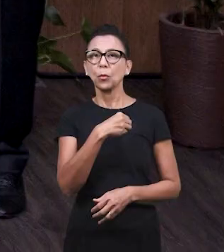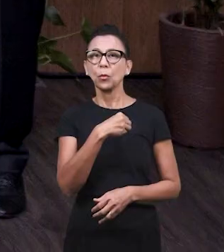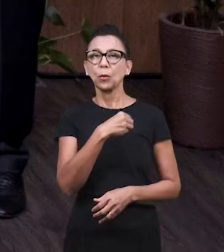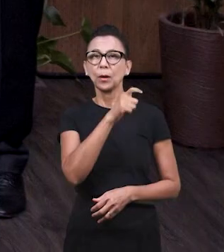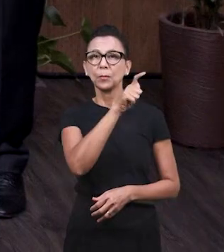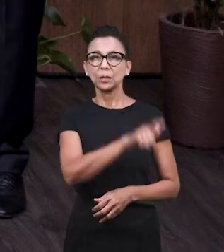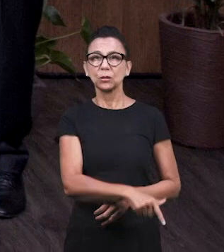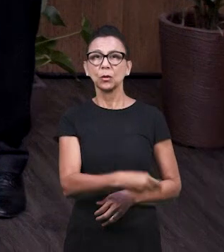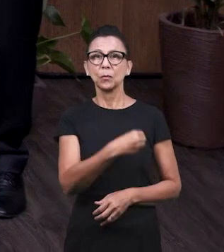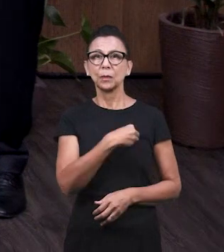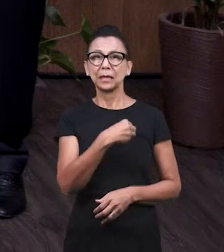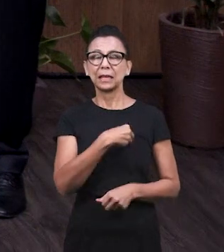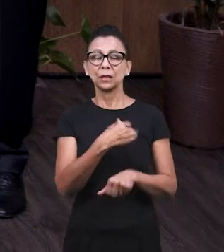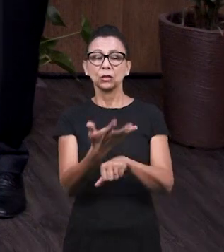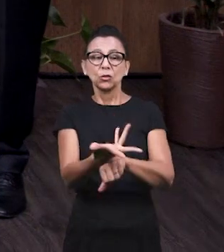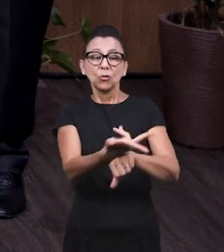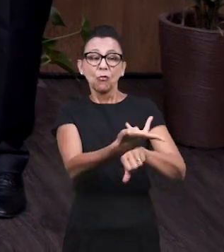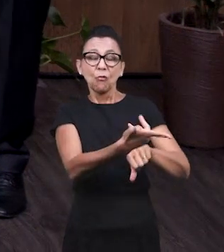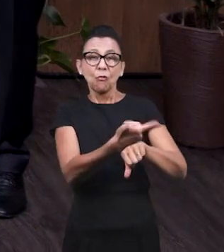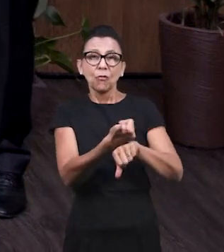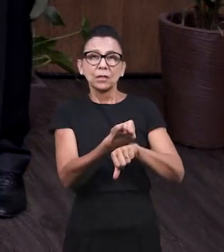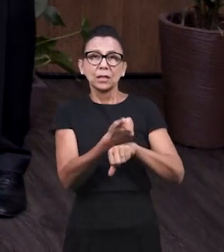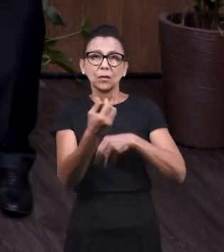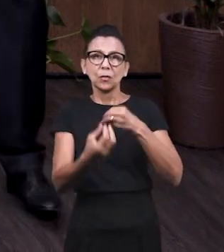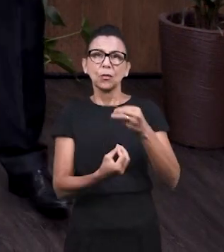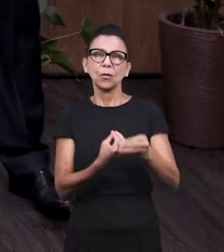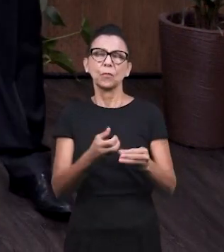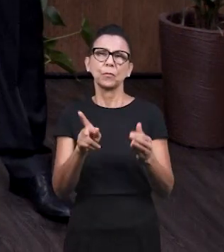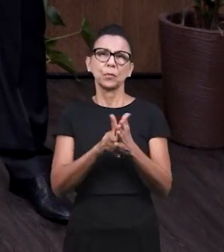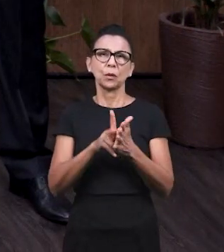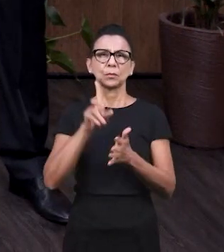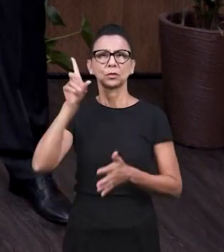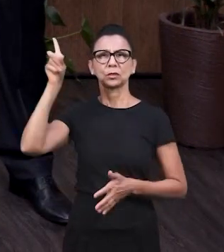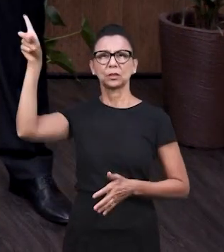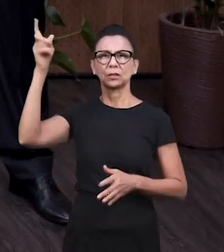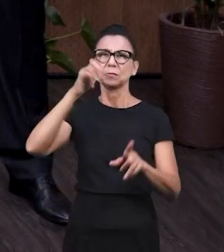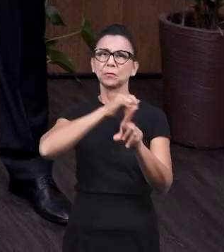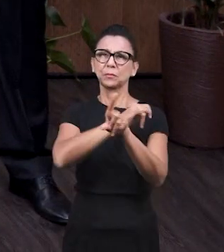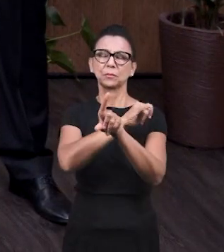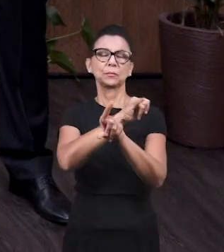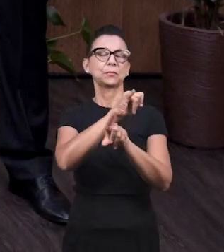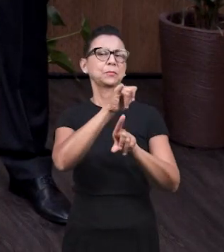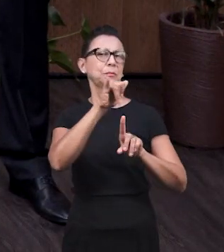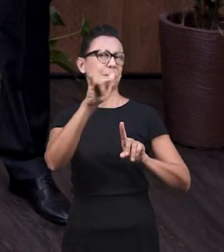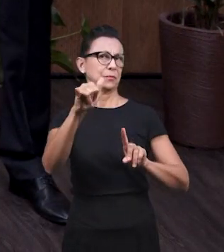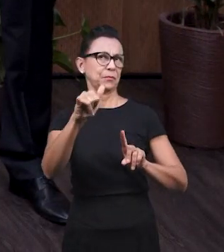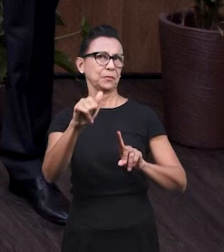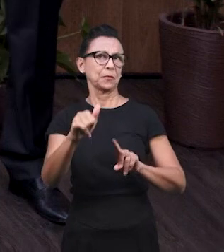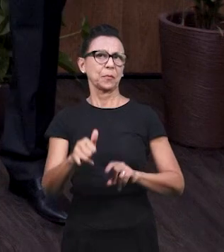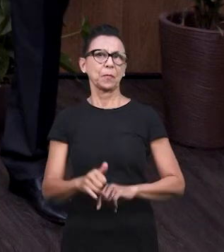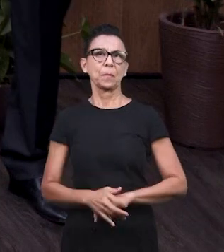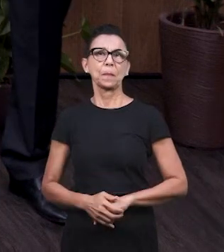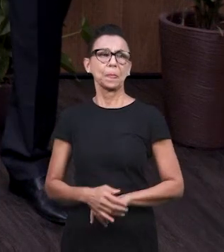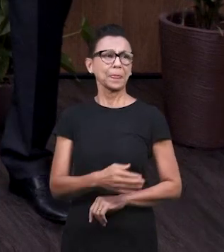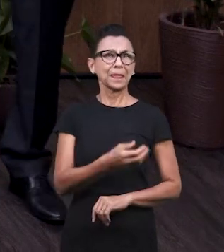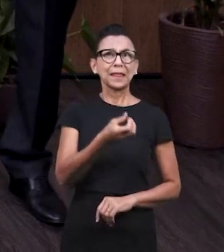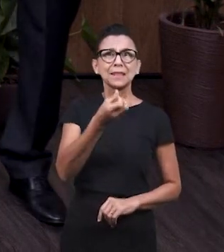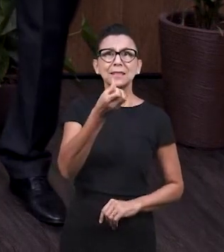du péché au pécheur était prophétique. La situation de cette femme, ces 6